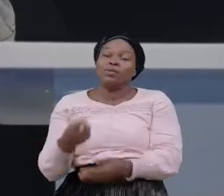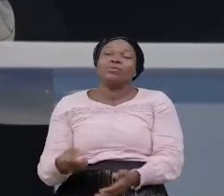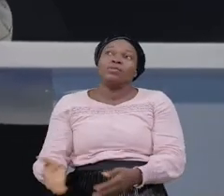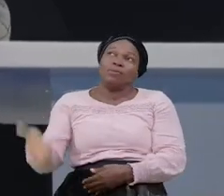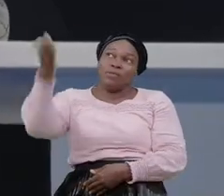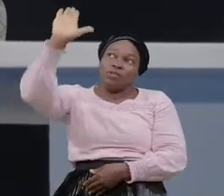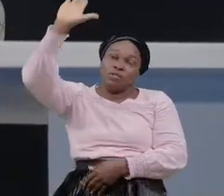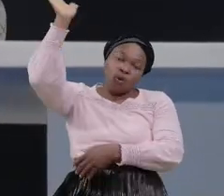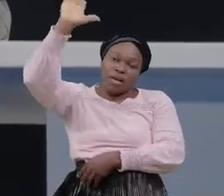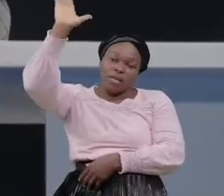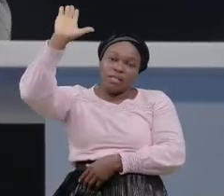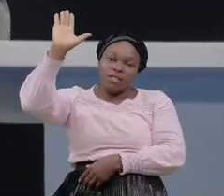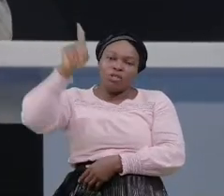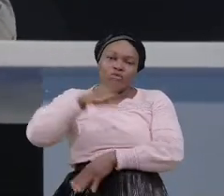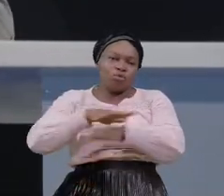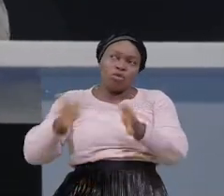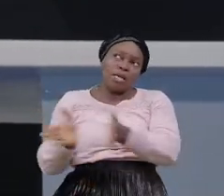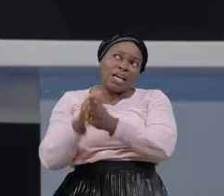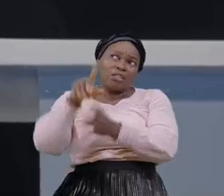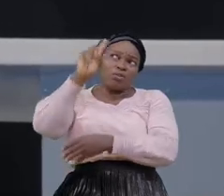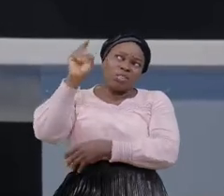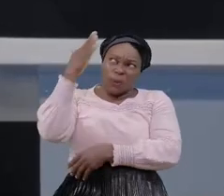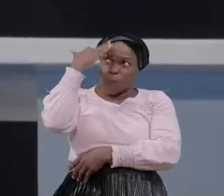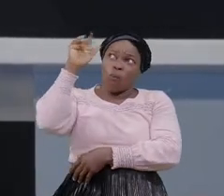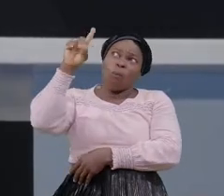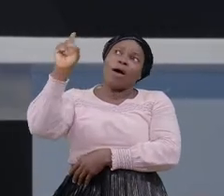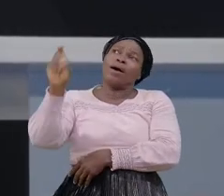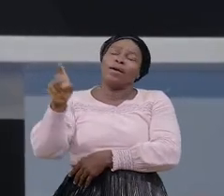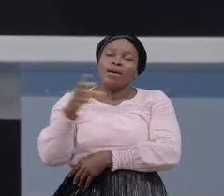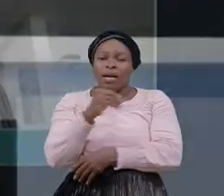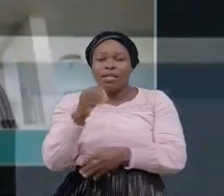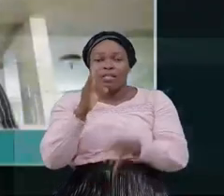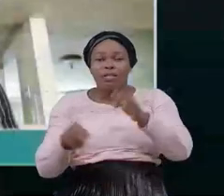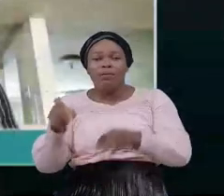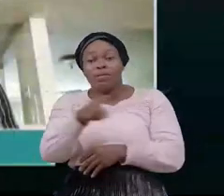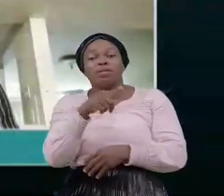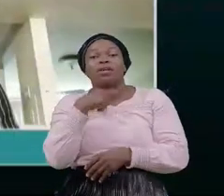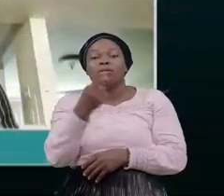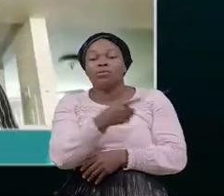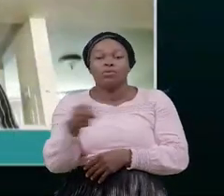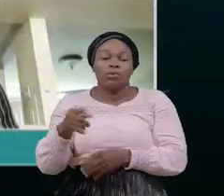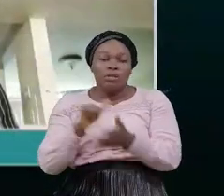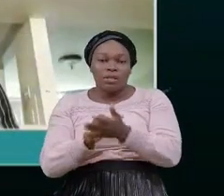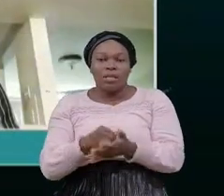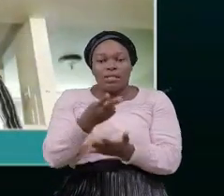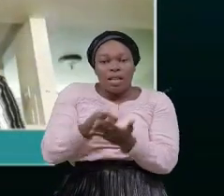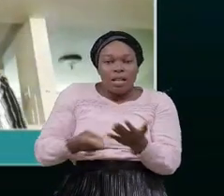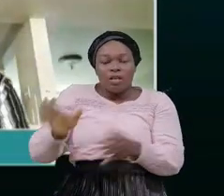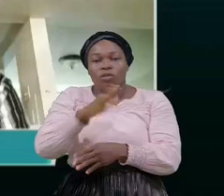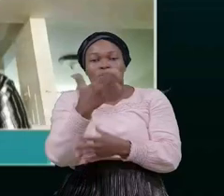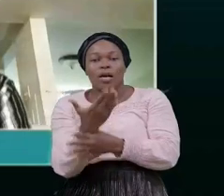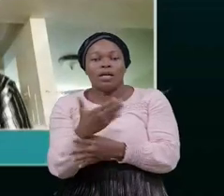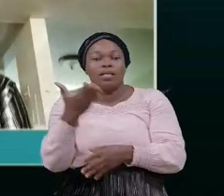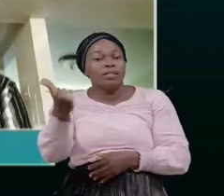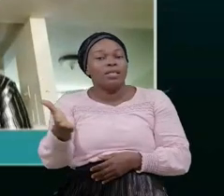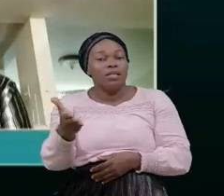dit lève la main. Tu ne dis pas mais pourquoi lever la main? On te dit impose-toi la main là où il y a le mal.